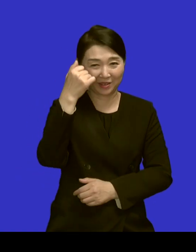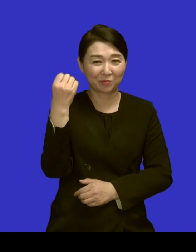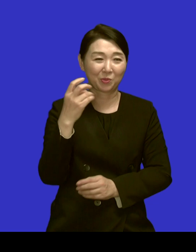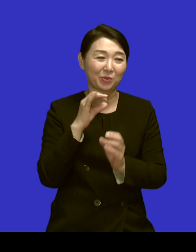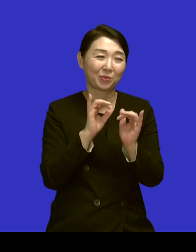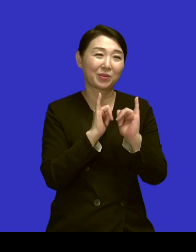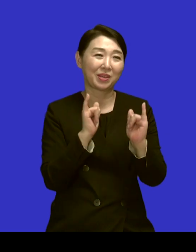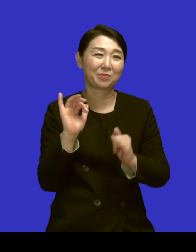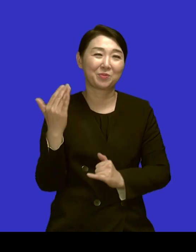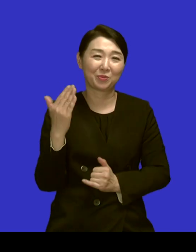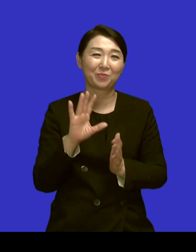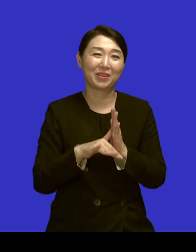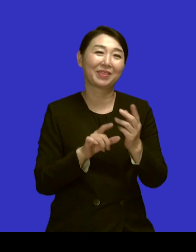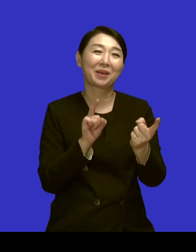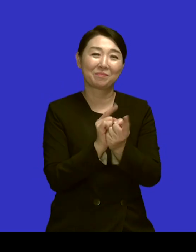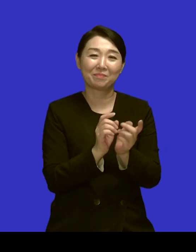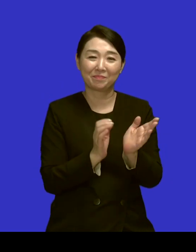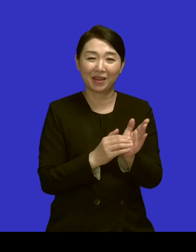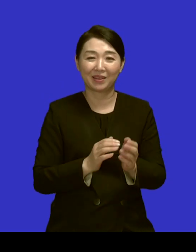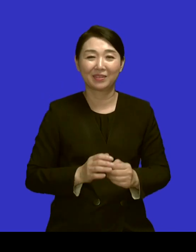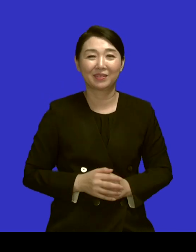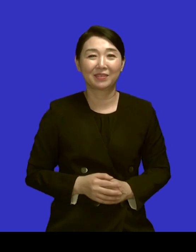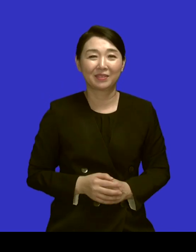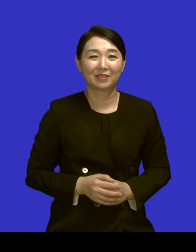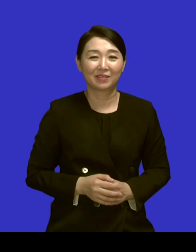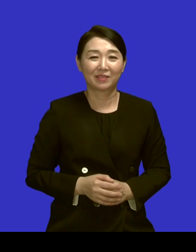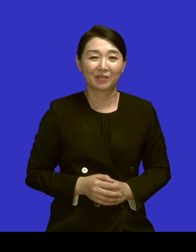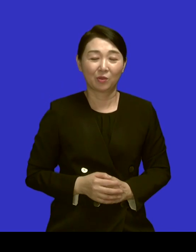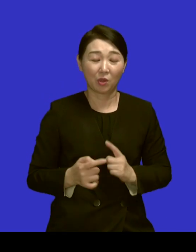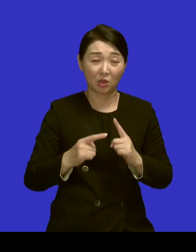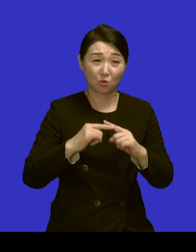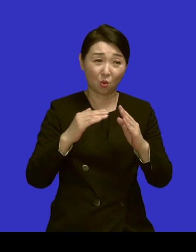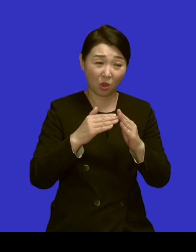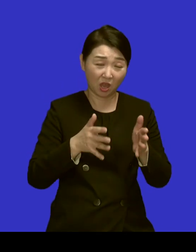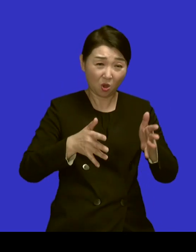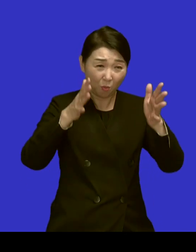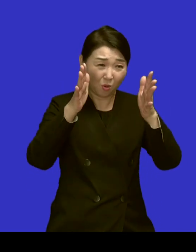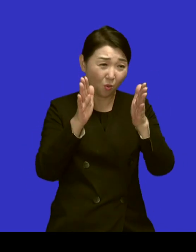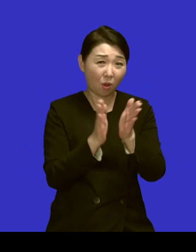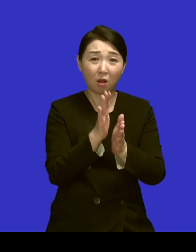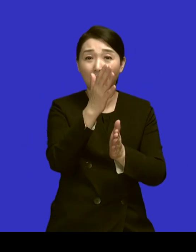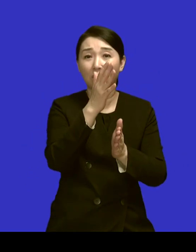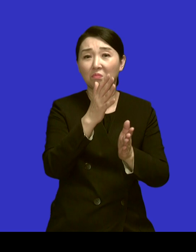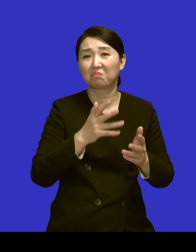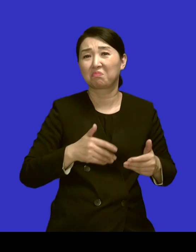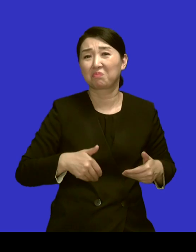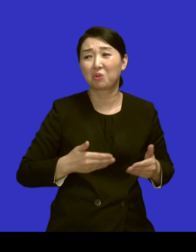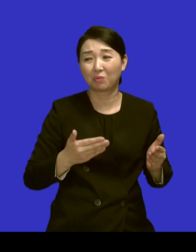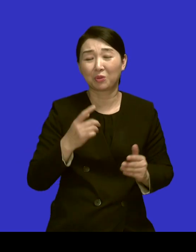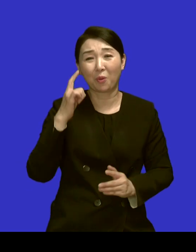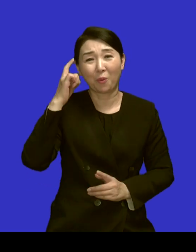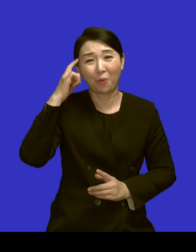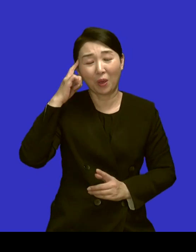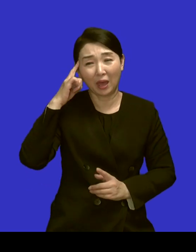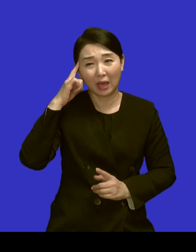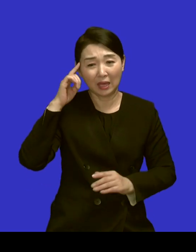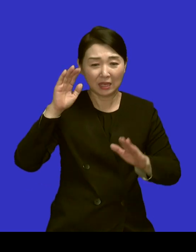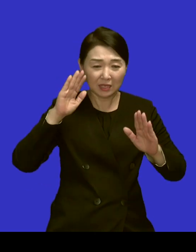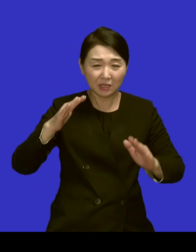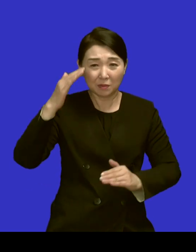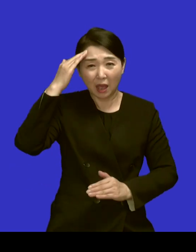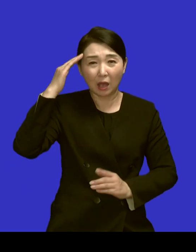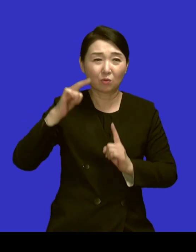요즘의 전도사님 같고 진짜 화려하고 교회가 사실 건물을 올리는데 어찌 보면 진짜 대한민국 교회들이 전 세계 교회들이 참